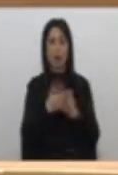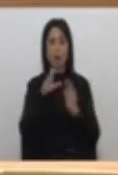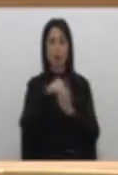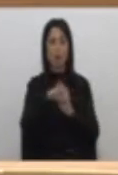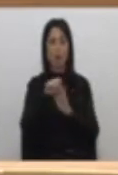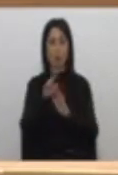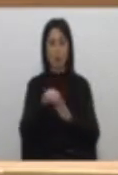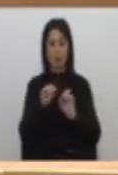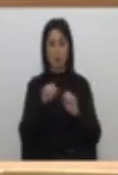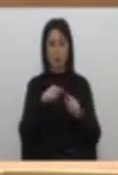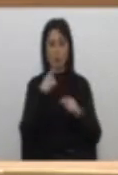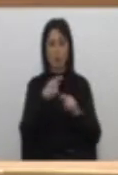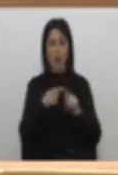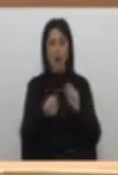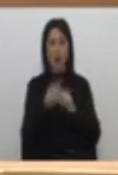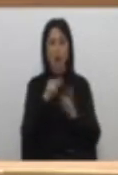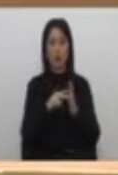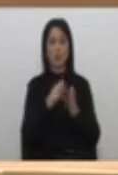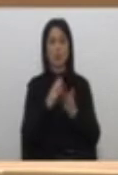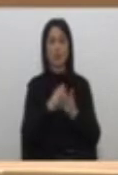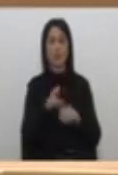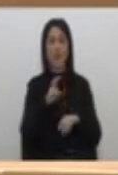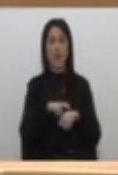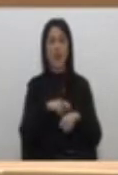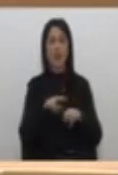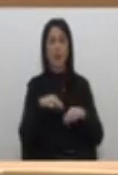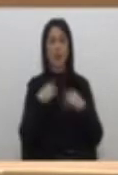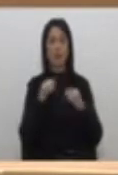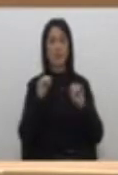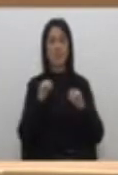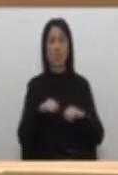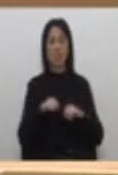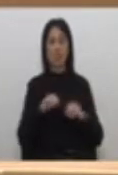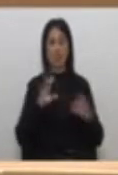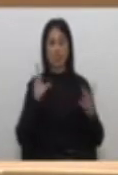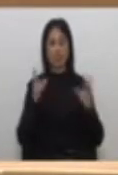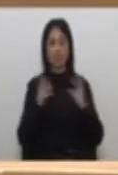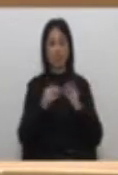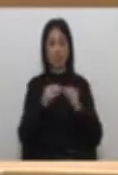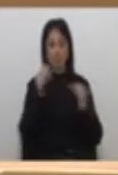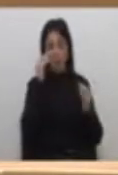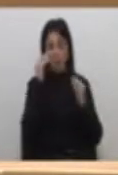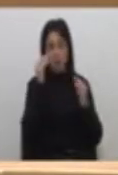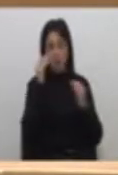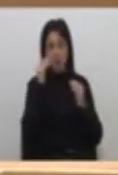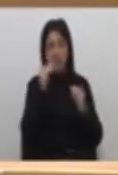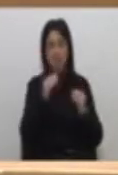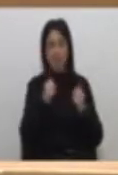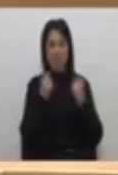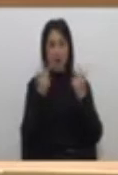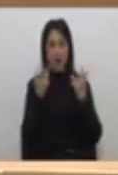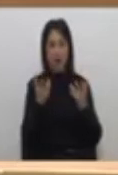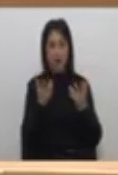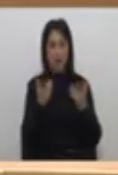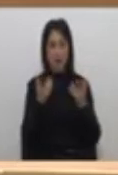გქონდეს, შეიძლება ითქვას, და ამოცანა არის, რომ ექიმებს მივცეთ საშუალება, რომ შეჯერებული პოზიცია, რაოდენობრივი და